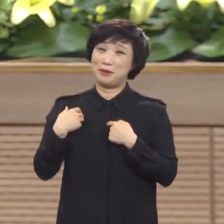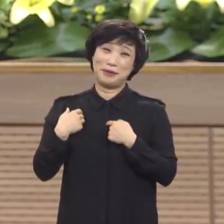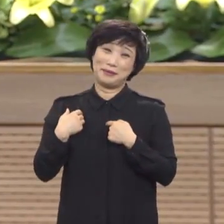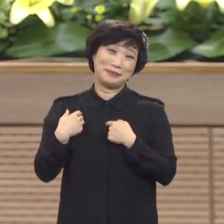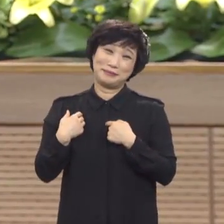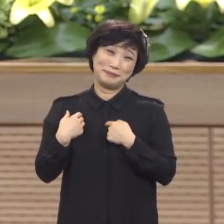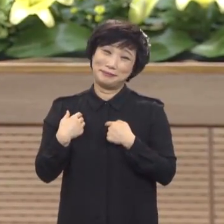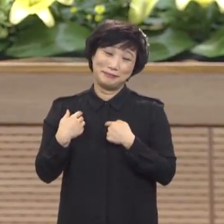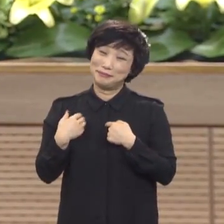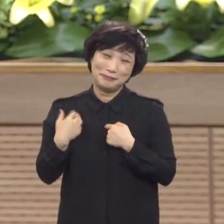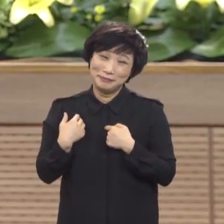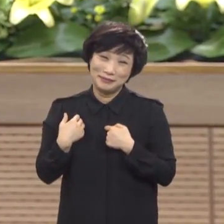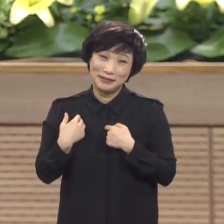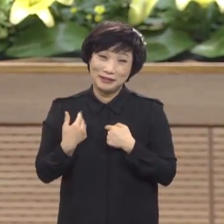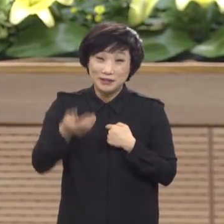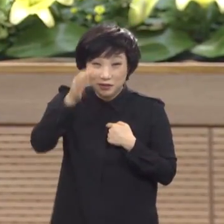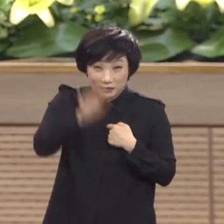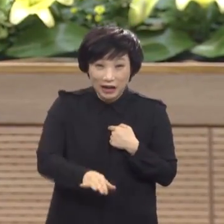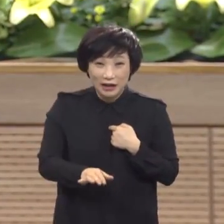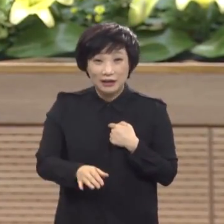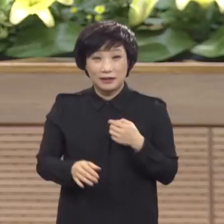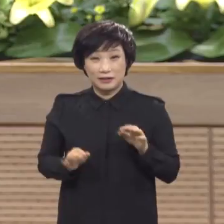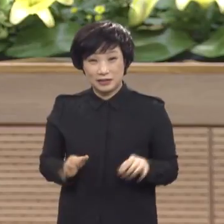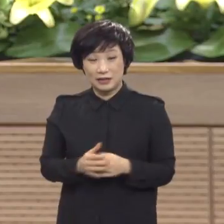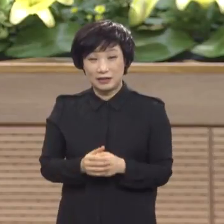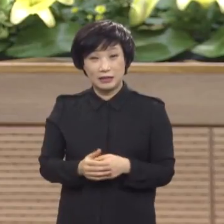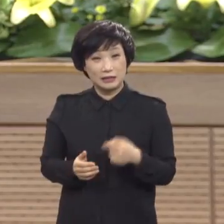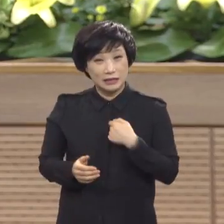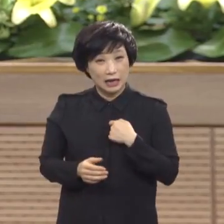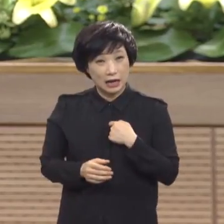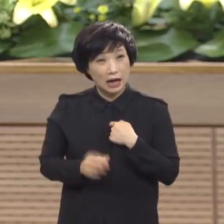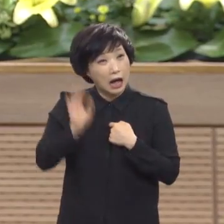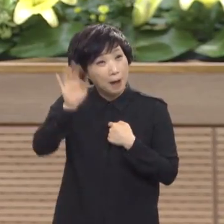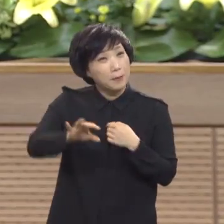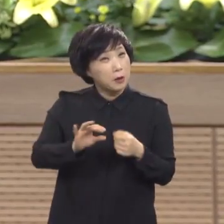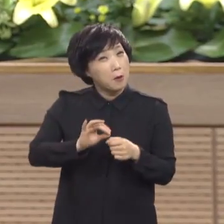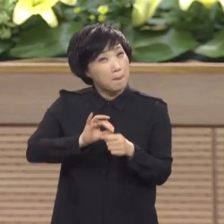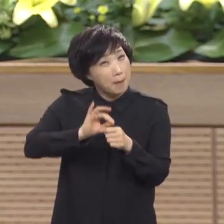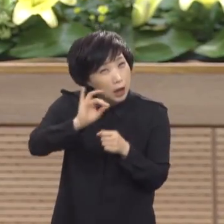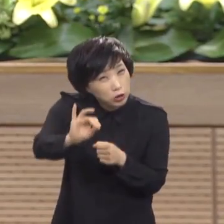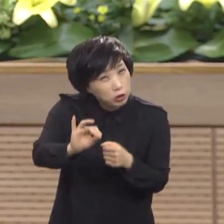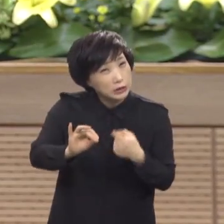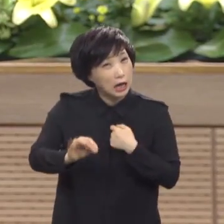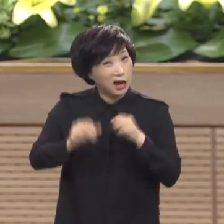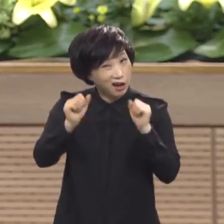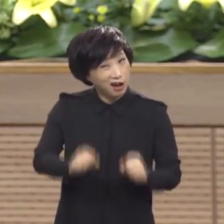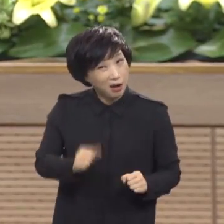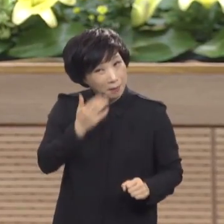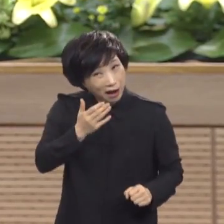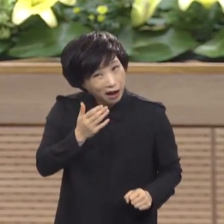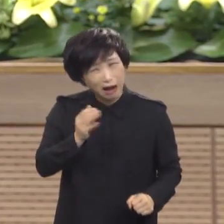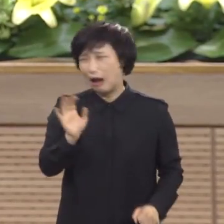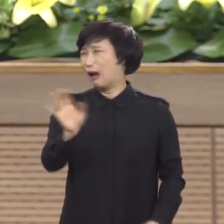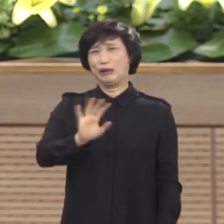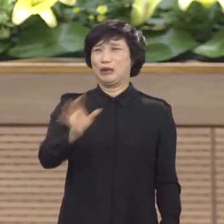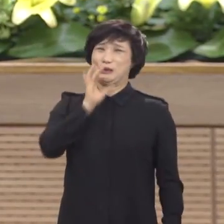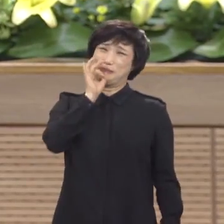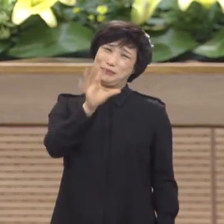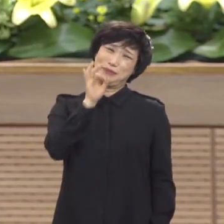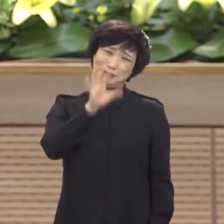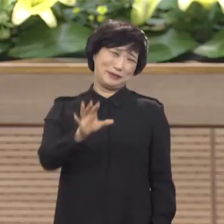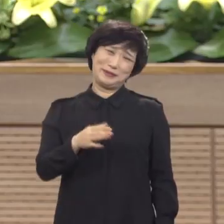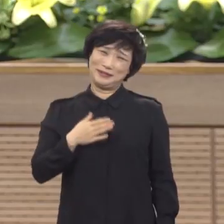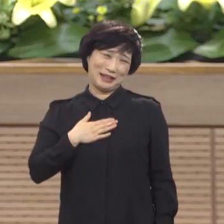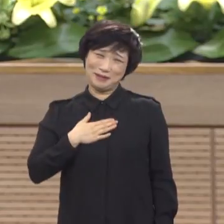후인지 잘 모르겠지만, 그러나 내가 100년 후까지 나는 이 땅에 존재할 것이라고